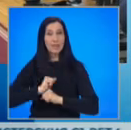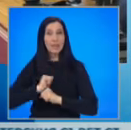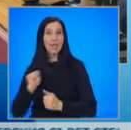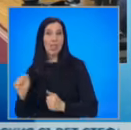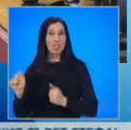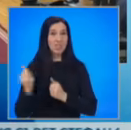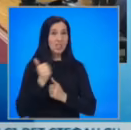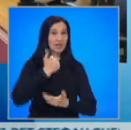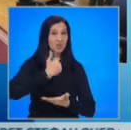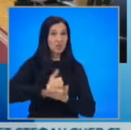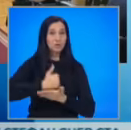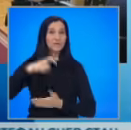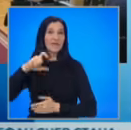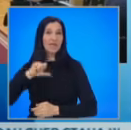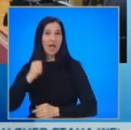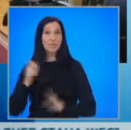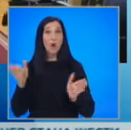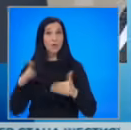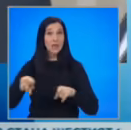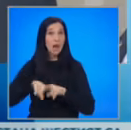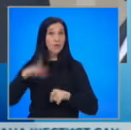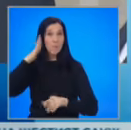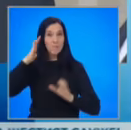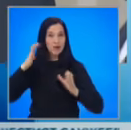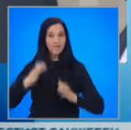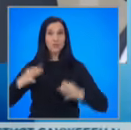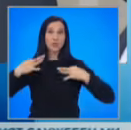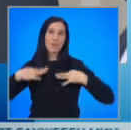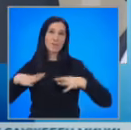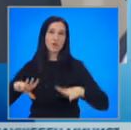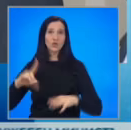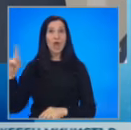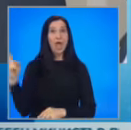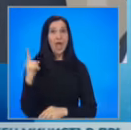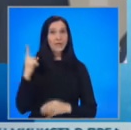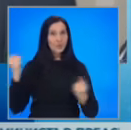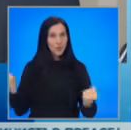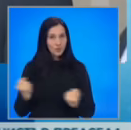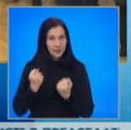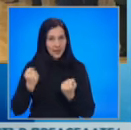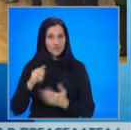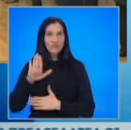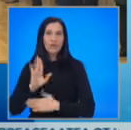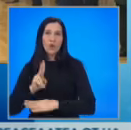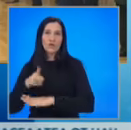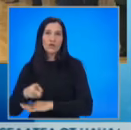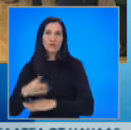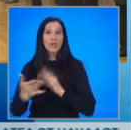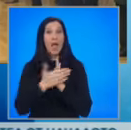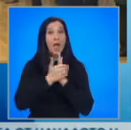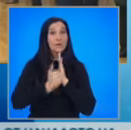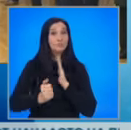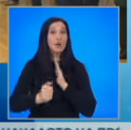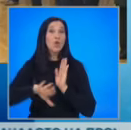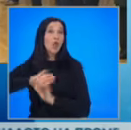с Стефан Янев. Определи го като правителство на демократичното единодействие. В него влизат експерти